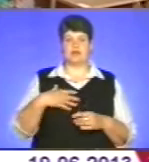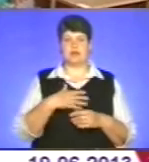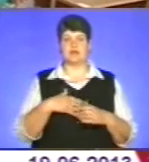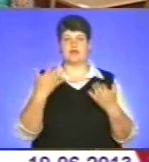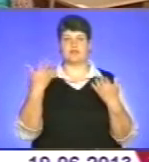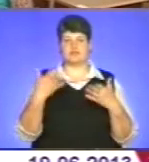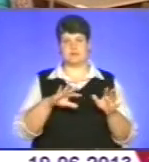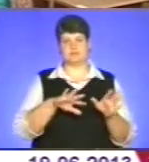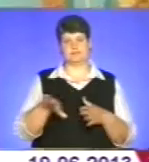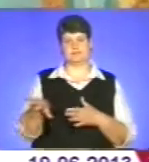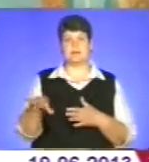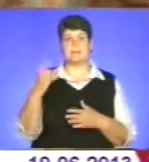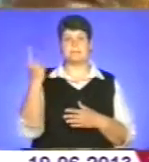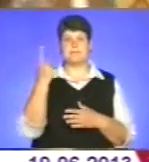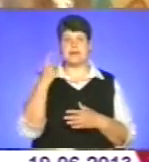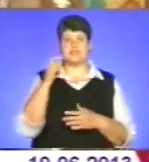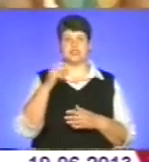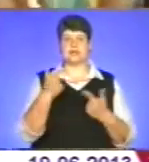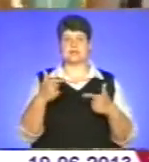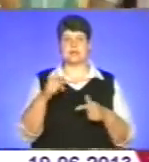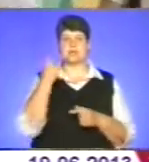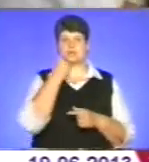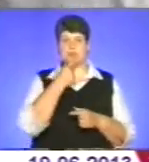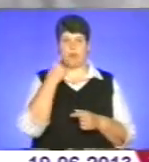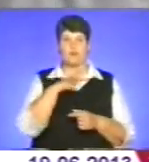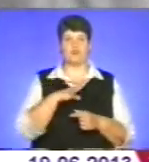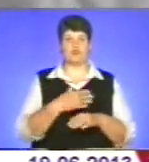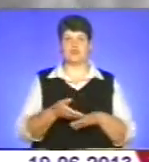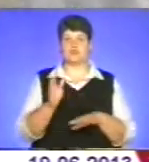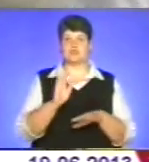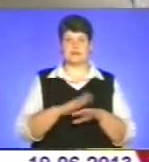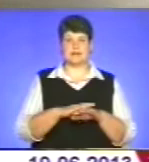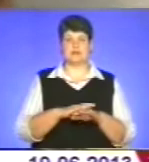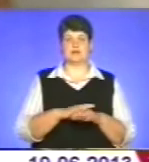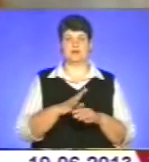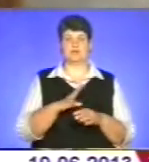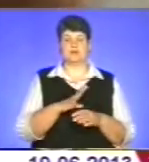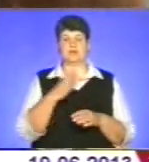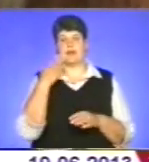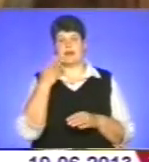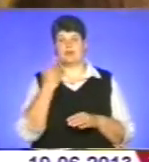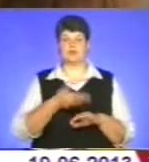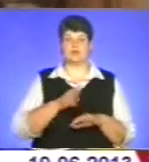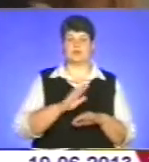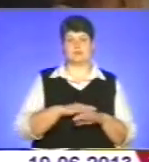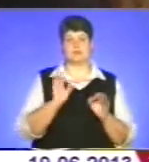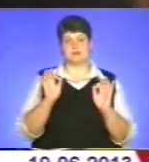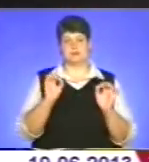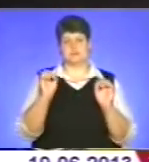тестуванням теж. Перший екзамен ЗНО був трошки важчий. Деякі завдання були легенькі, деякі важчі, але нормально, здали.